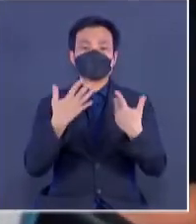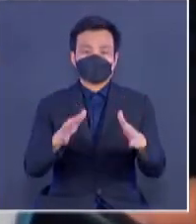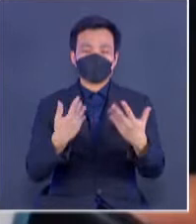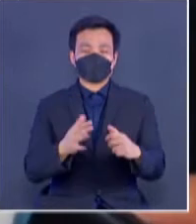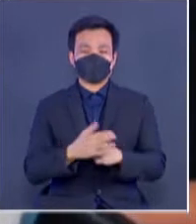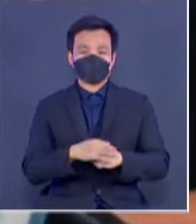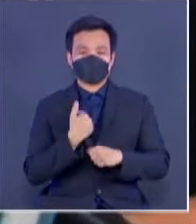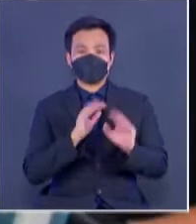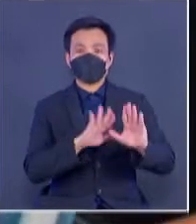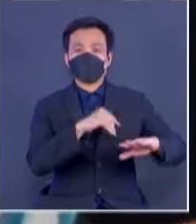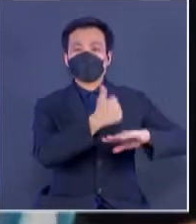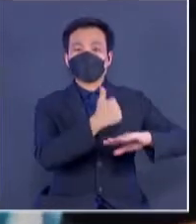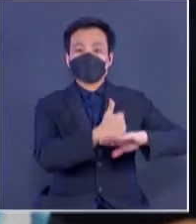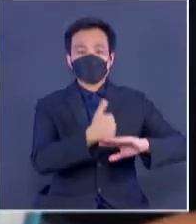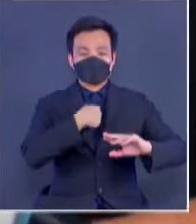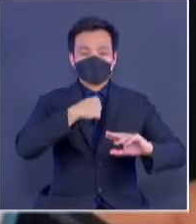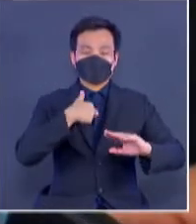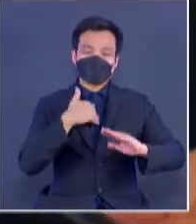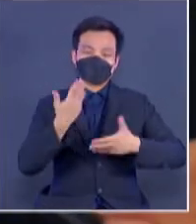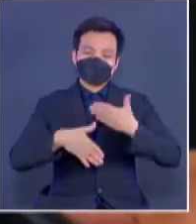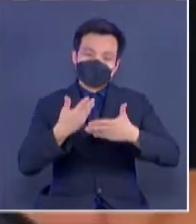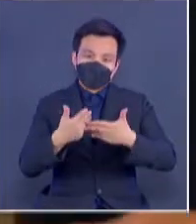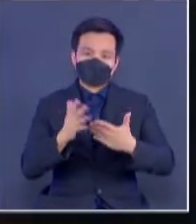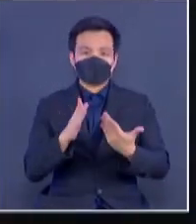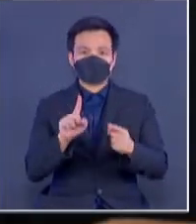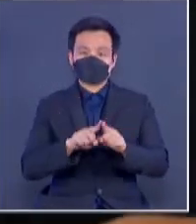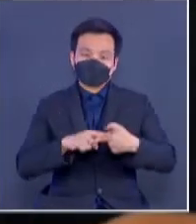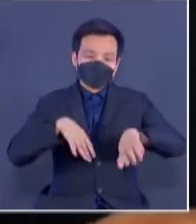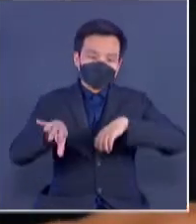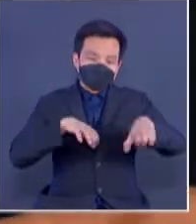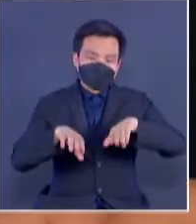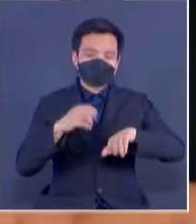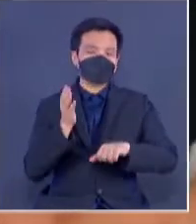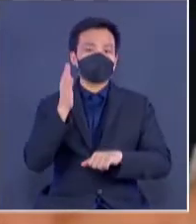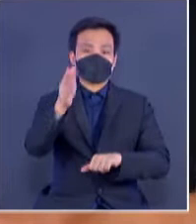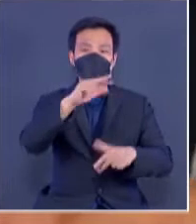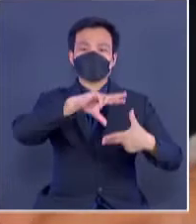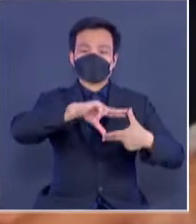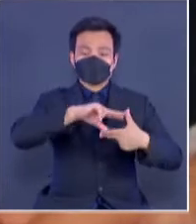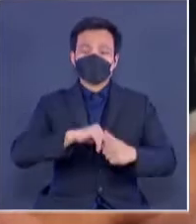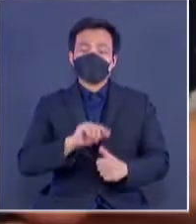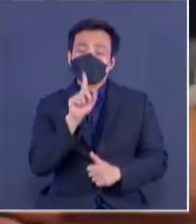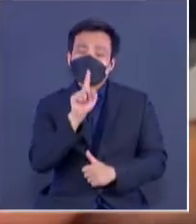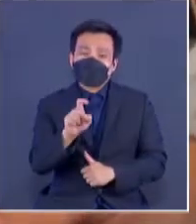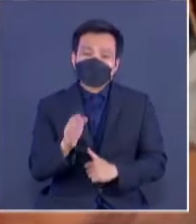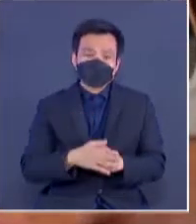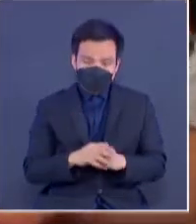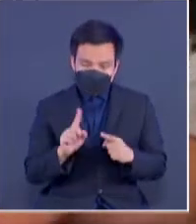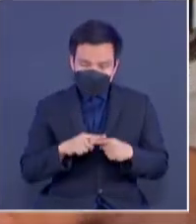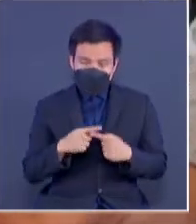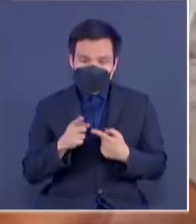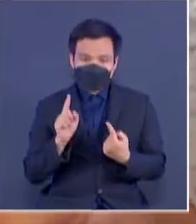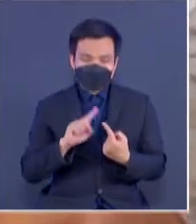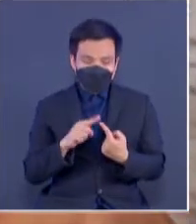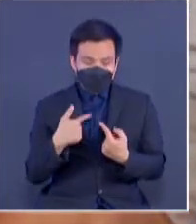รับผิดชอบในการขับเคลื่อนพรรคหรือดำเนินการเรื่องต่างๆนะครับไม่มีอะไรแล้ว การซ่องสุ่มกำลังที่แบบจะมีการเลื่อยขาเก้าอี้พรร